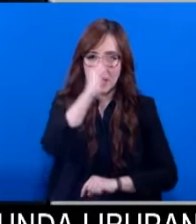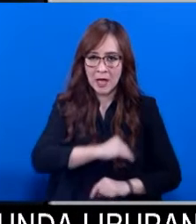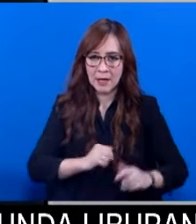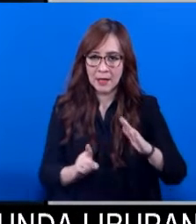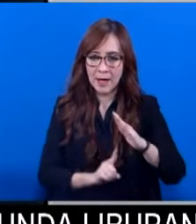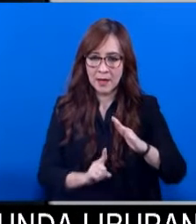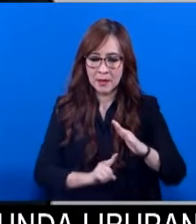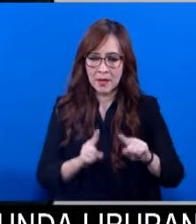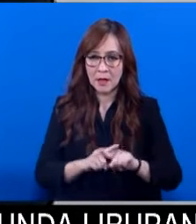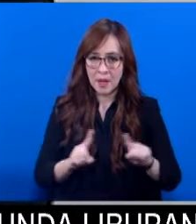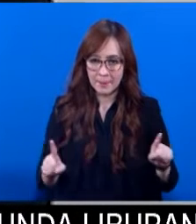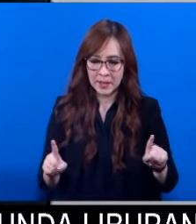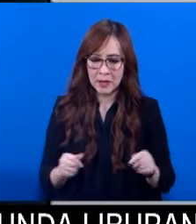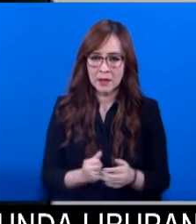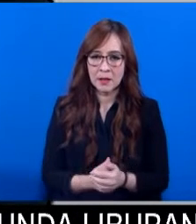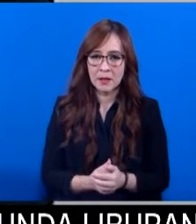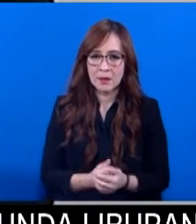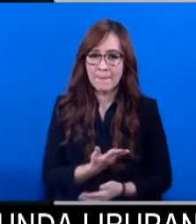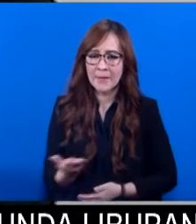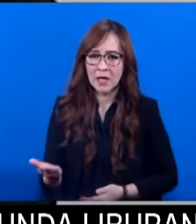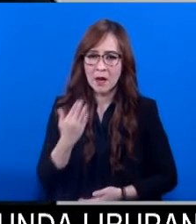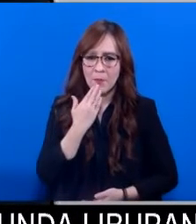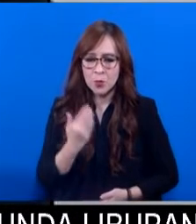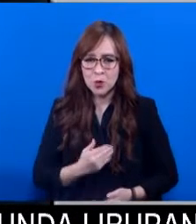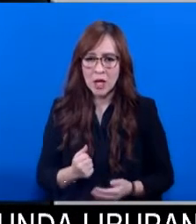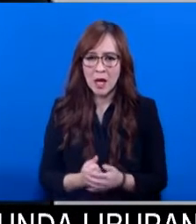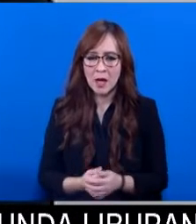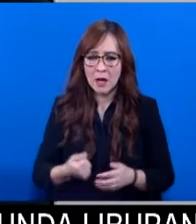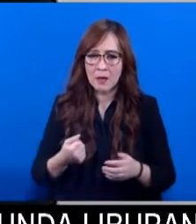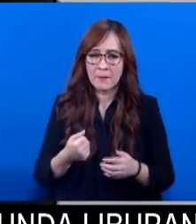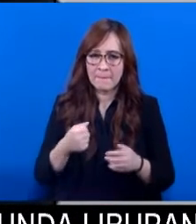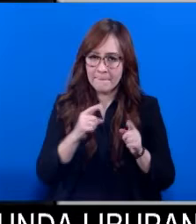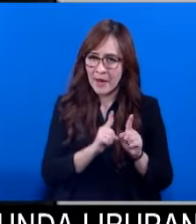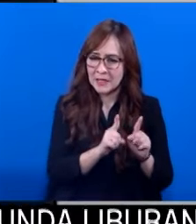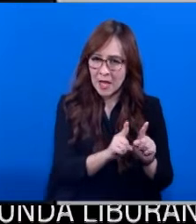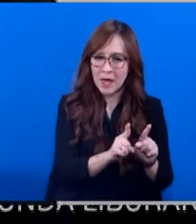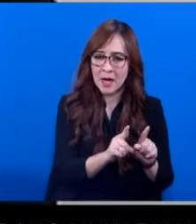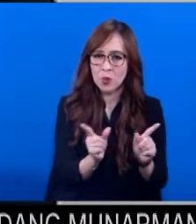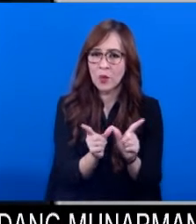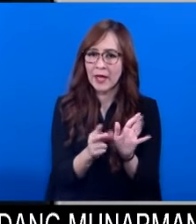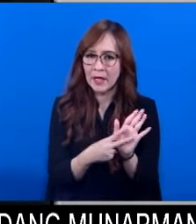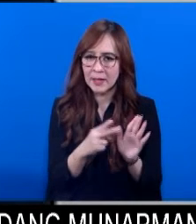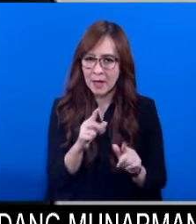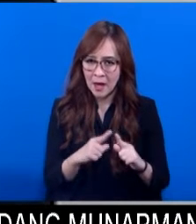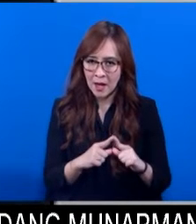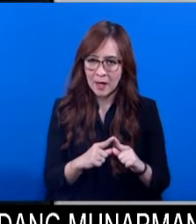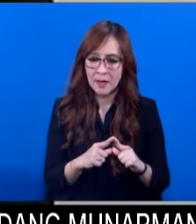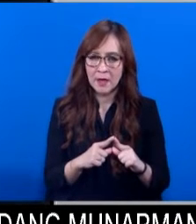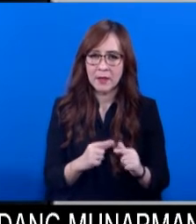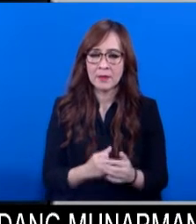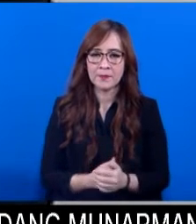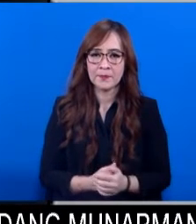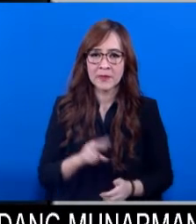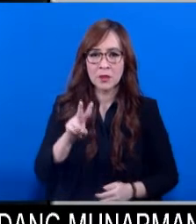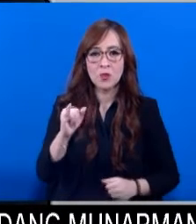sini WNI mempunyai pasangan WNA Afsel. Dan untuk sementara VITAS atau visa